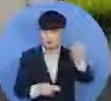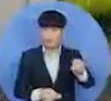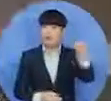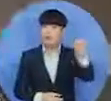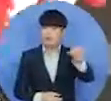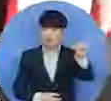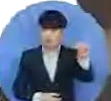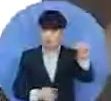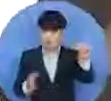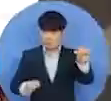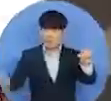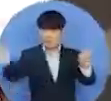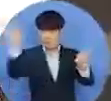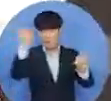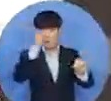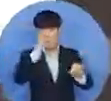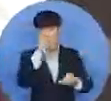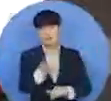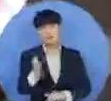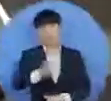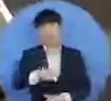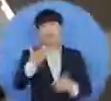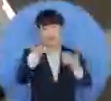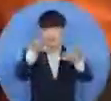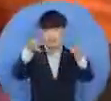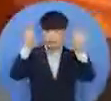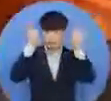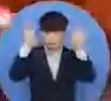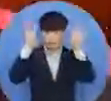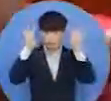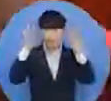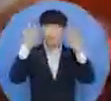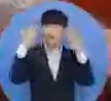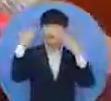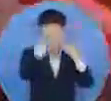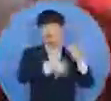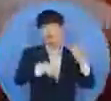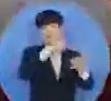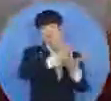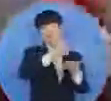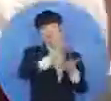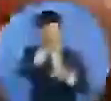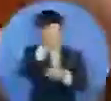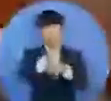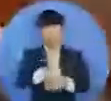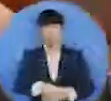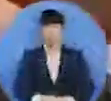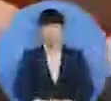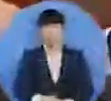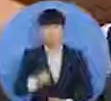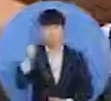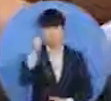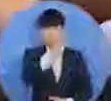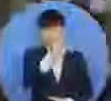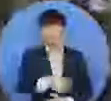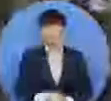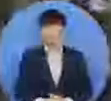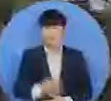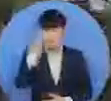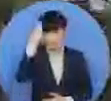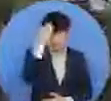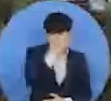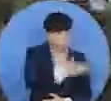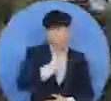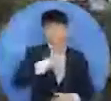일반 시중 쌀 가격보다 15,000원 정도 높은 가격으로 학교 급식에 전량 판매되고 있다고 합니다.